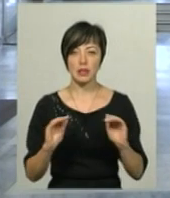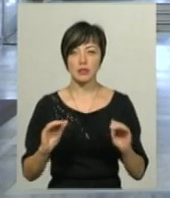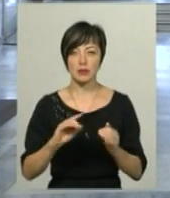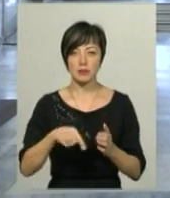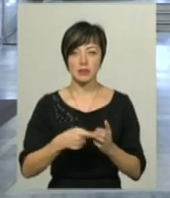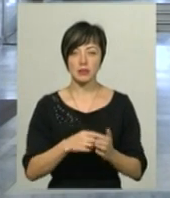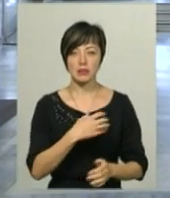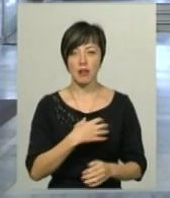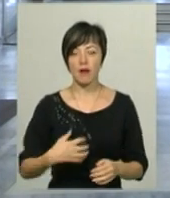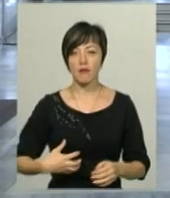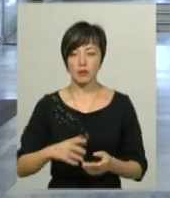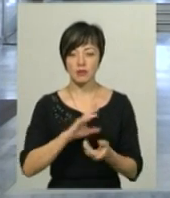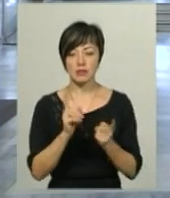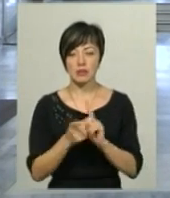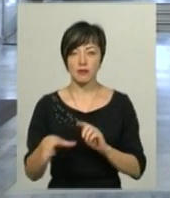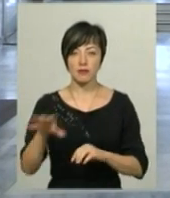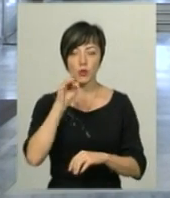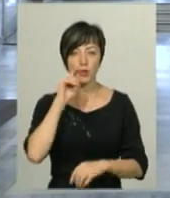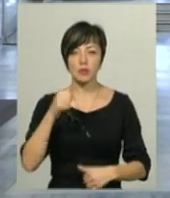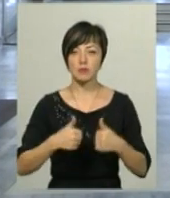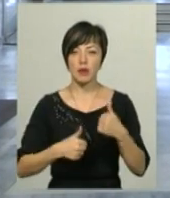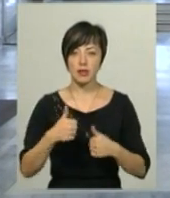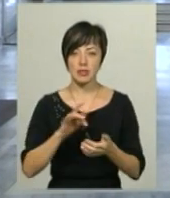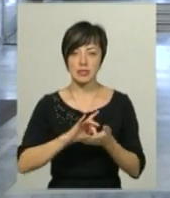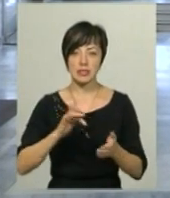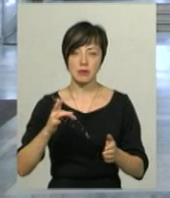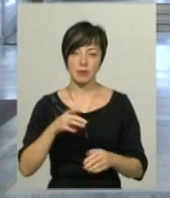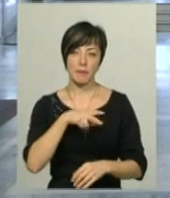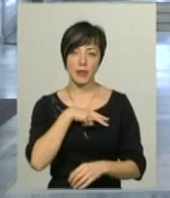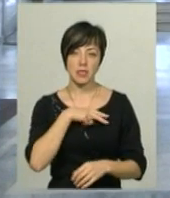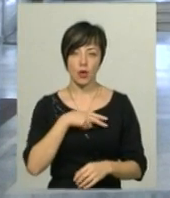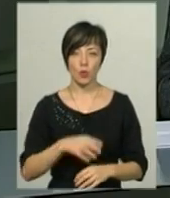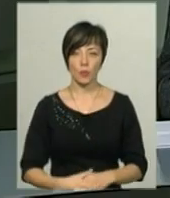Славути стала на всеукраїнських змаганнях срібним призером.